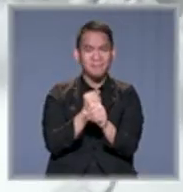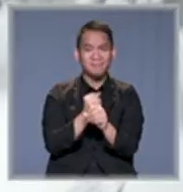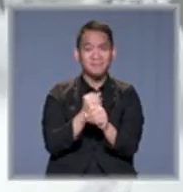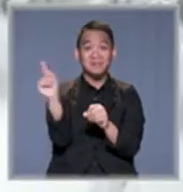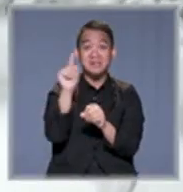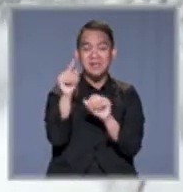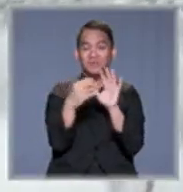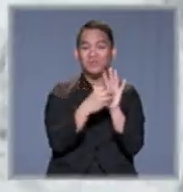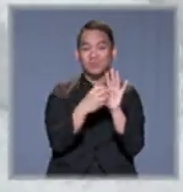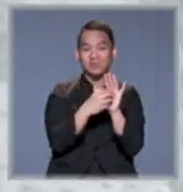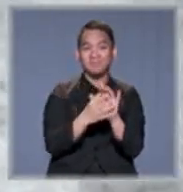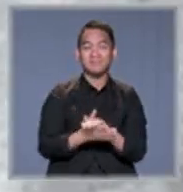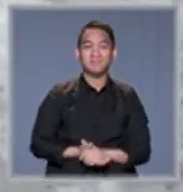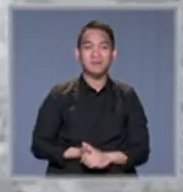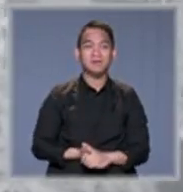ทพมหานครครับ